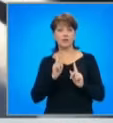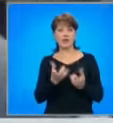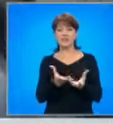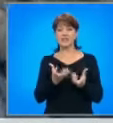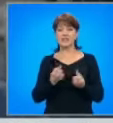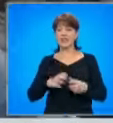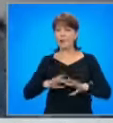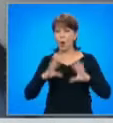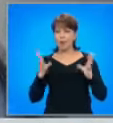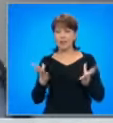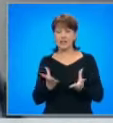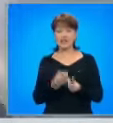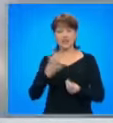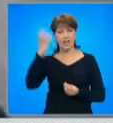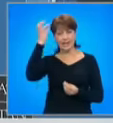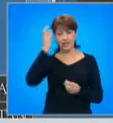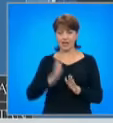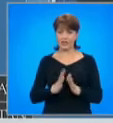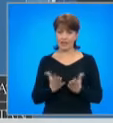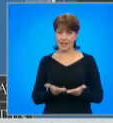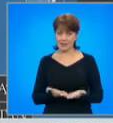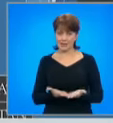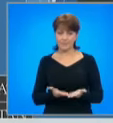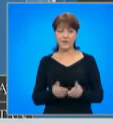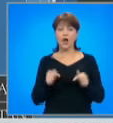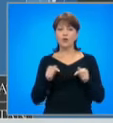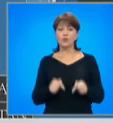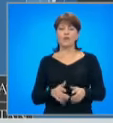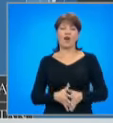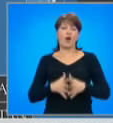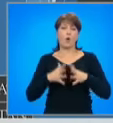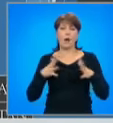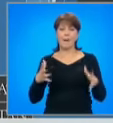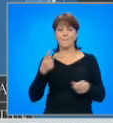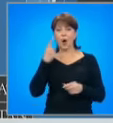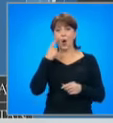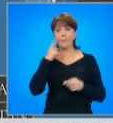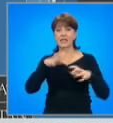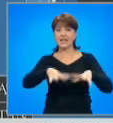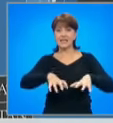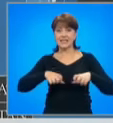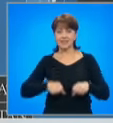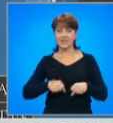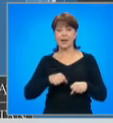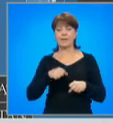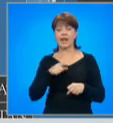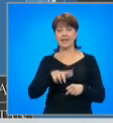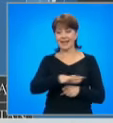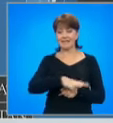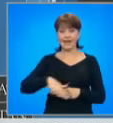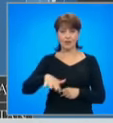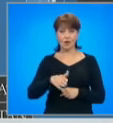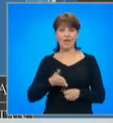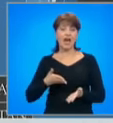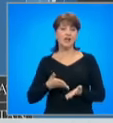взето от всички страни членки с консенсус. Това е най-големият опит за анексиране на територии в Европа чрез сила